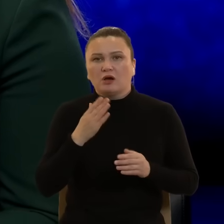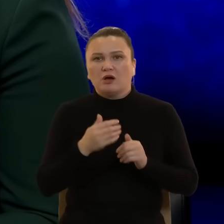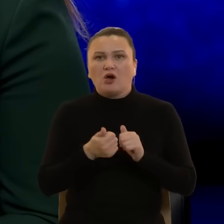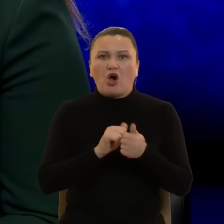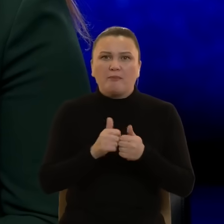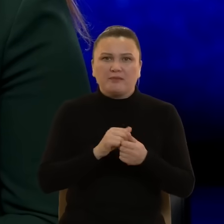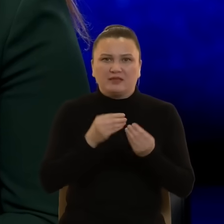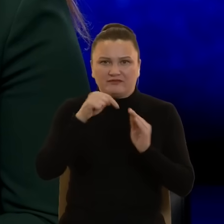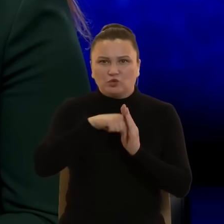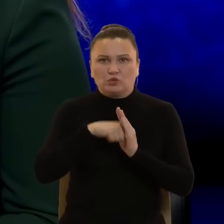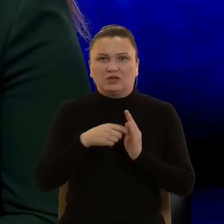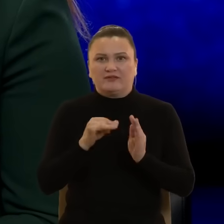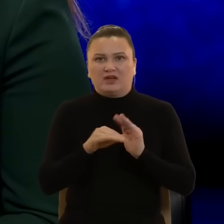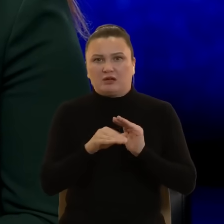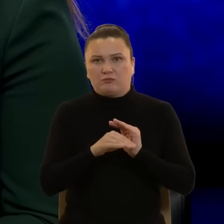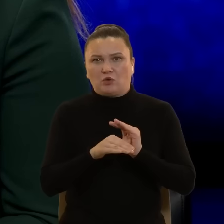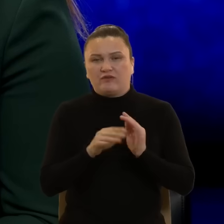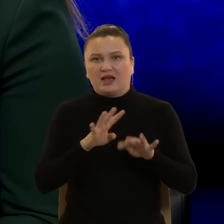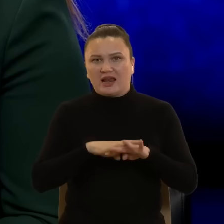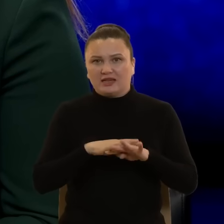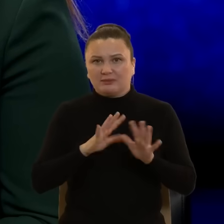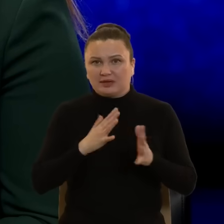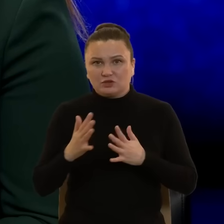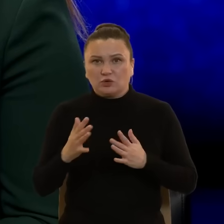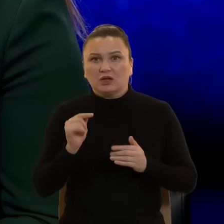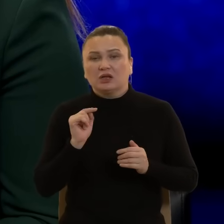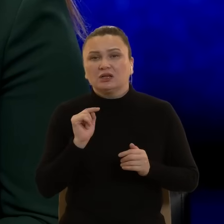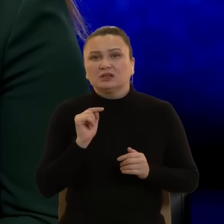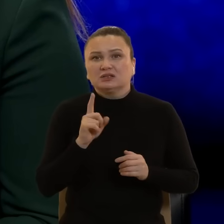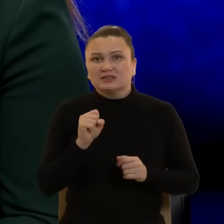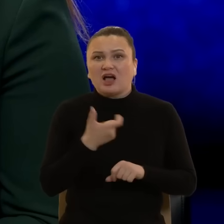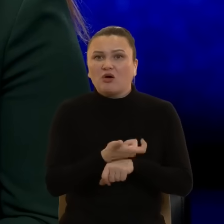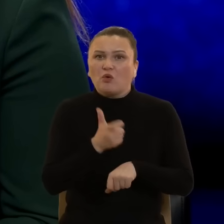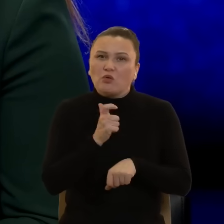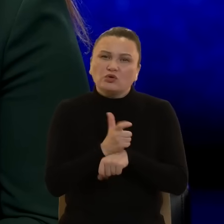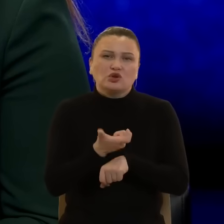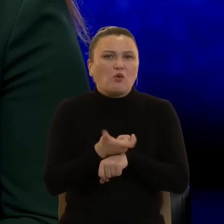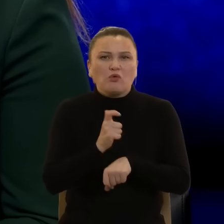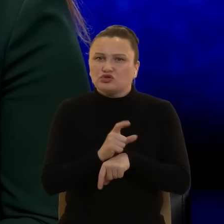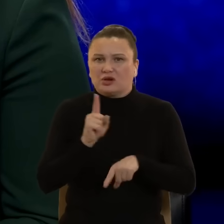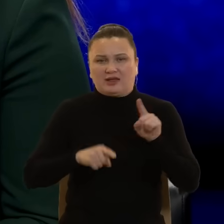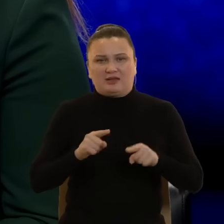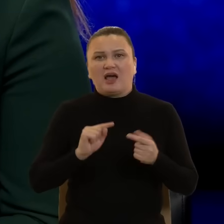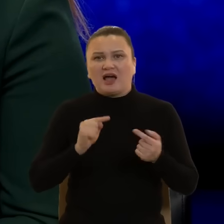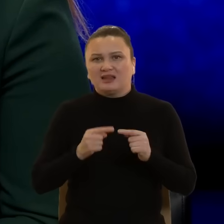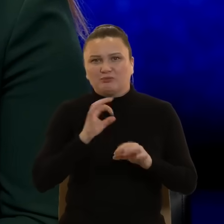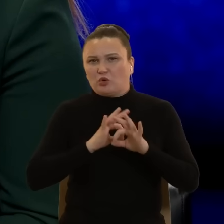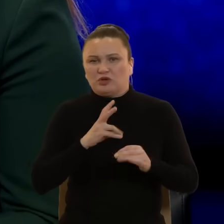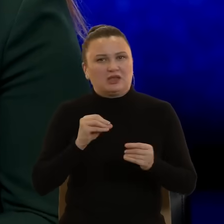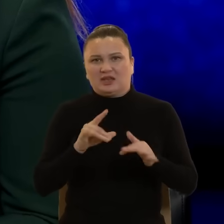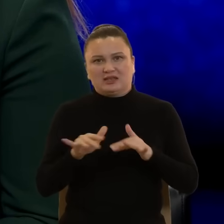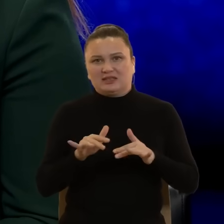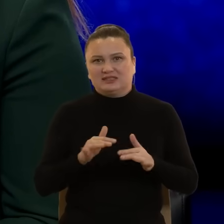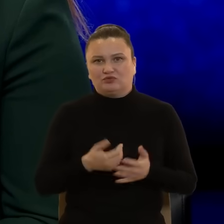обмену, который происходит в грибковой клетке. Вот, поэтому за очень-очень редким исключением антибиотики на них не действуют. Но